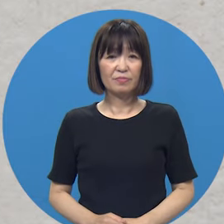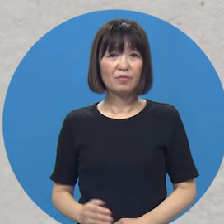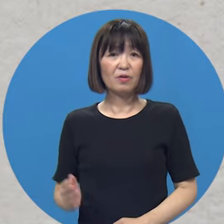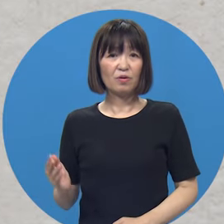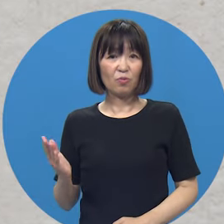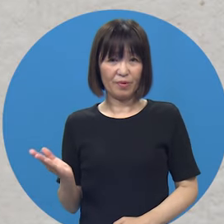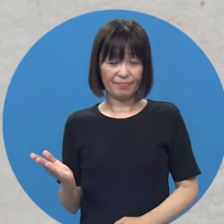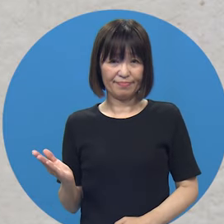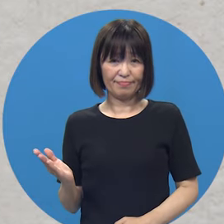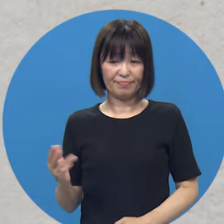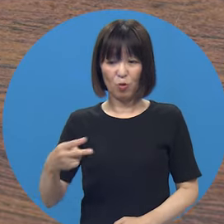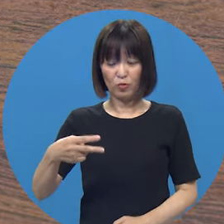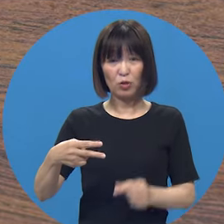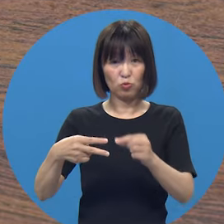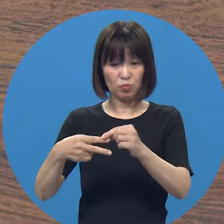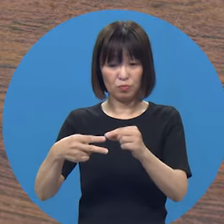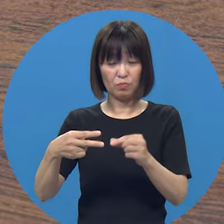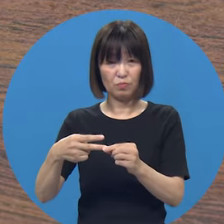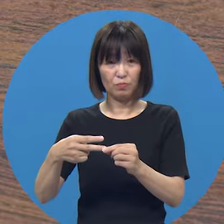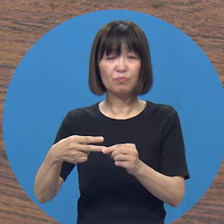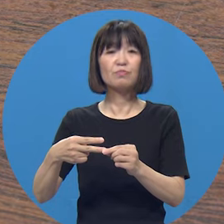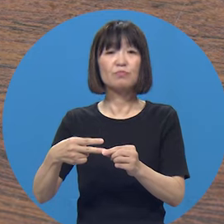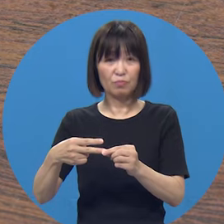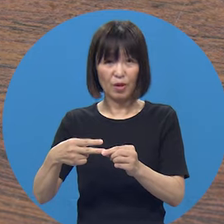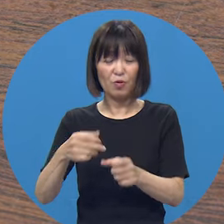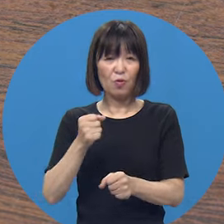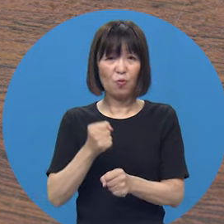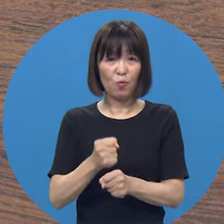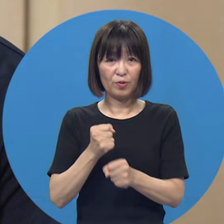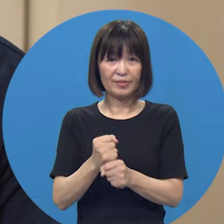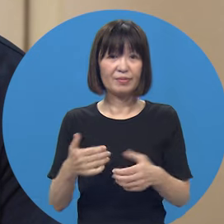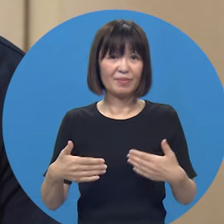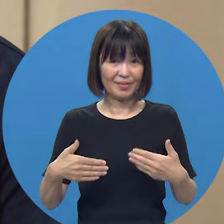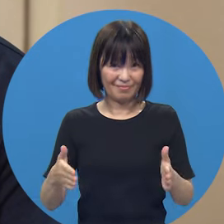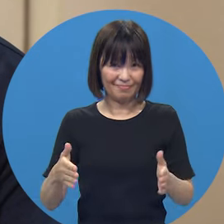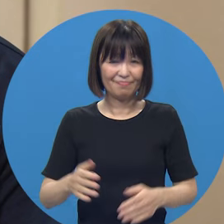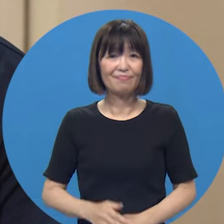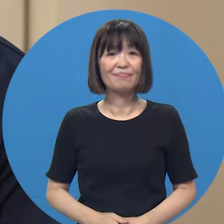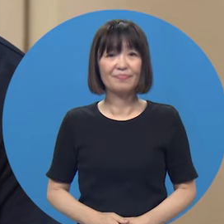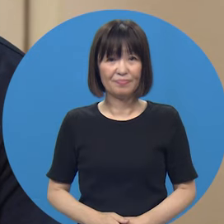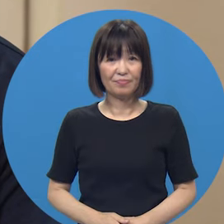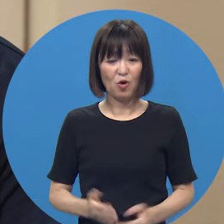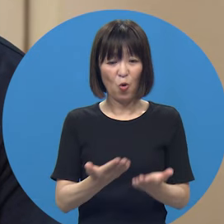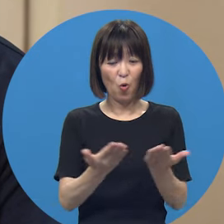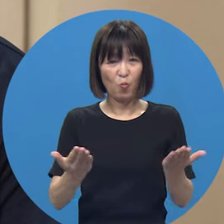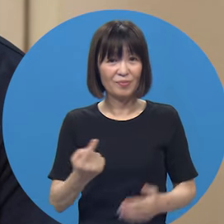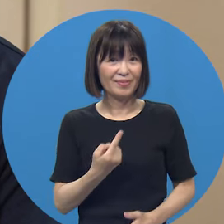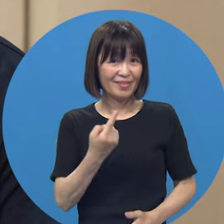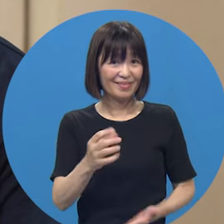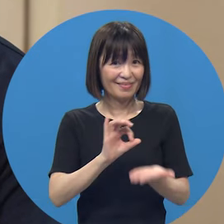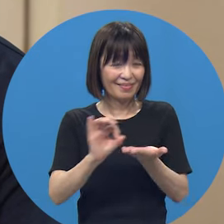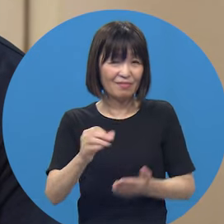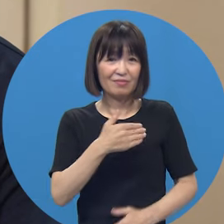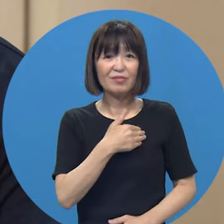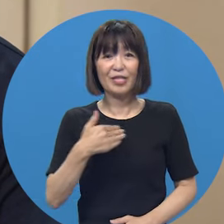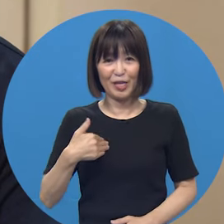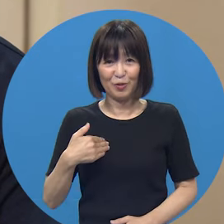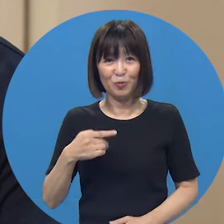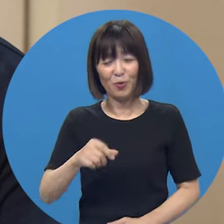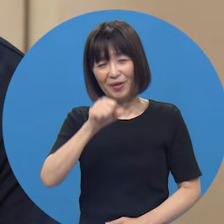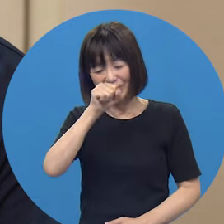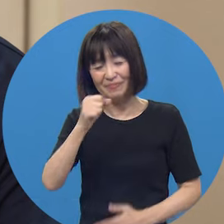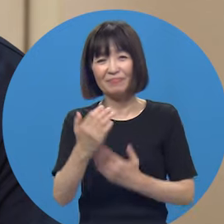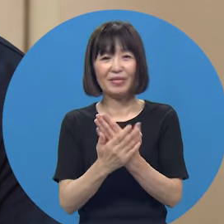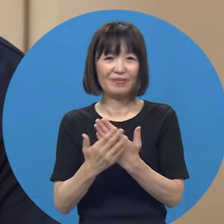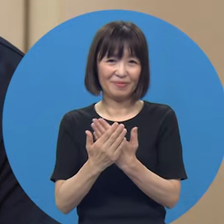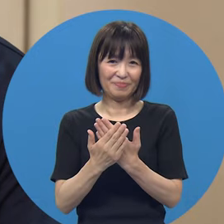ントタイプと簡易タイプですが、取り付けは工事不要で、ホームセンターなど手頃な価格で入手できる点がメリットです